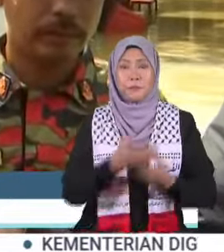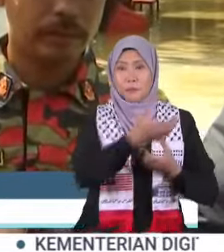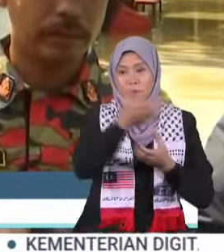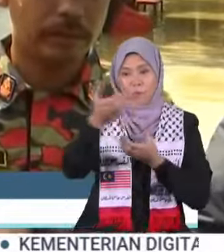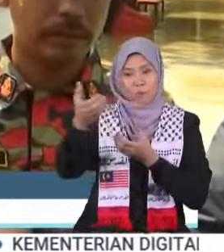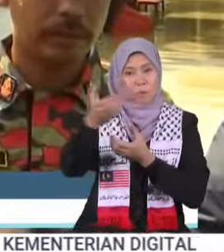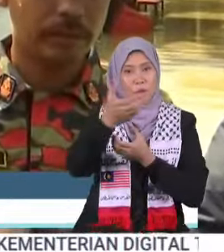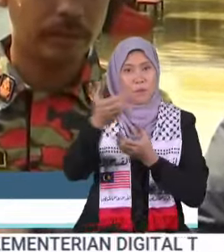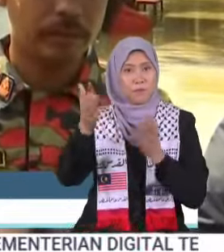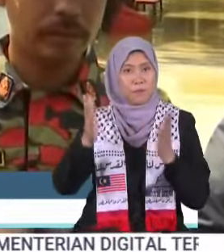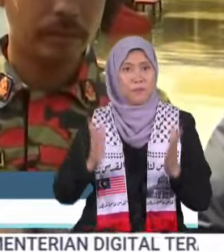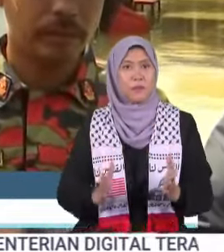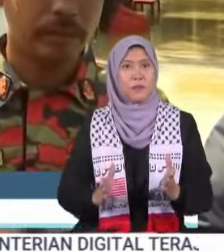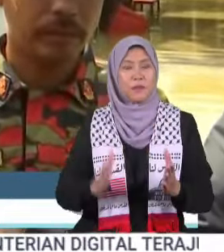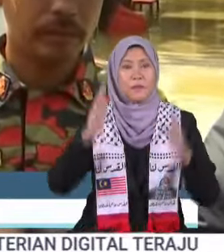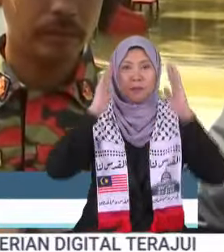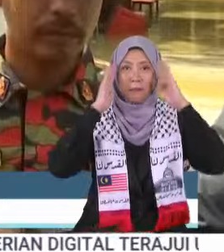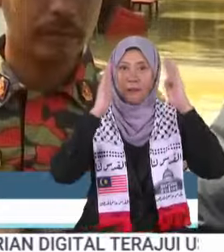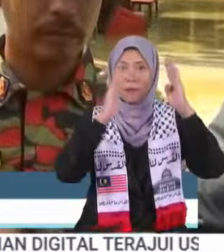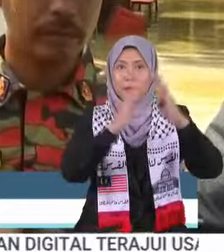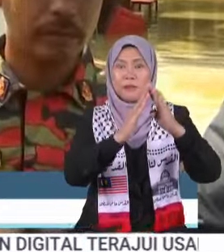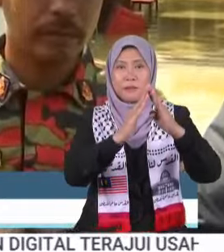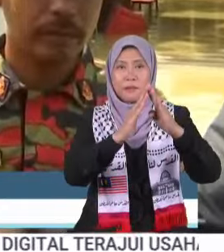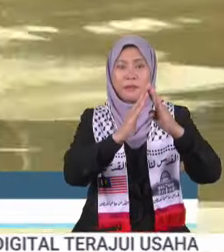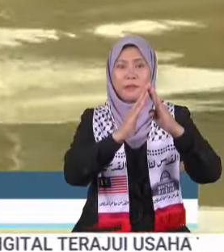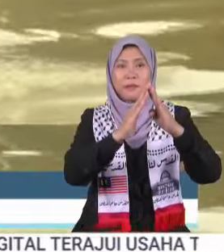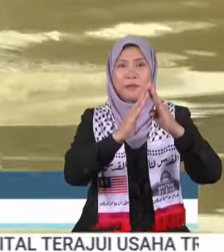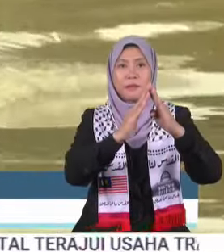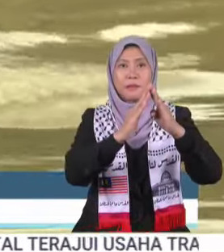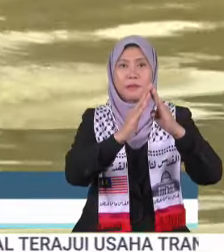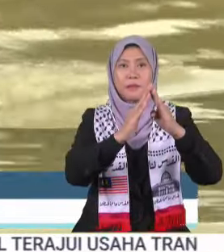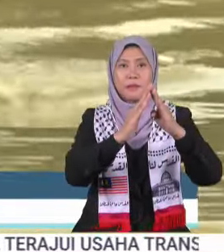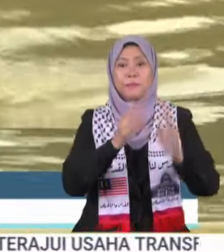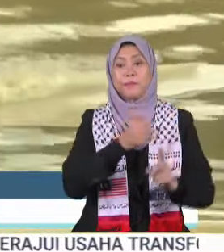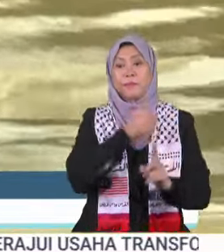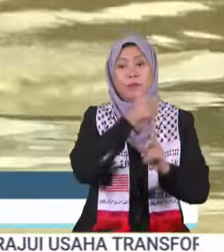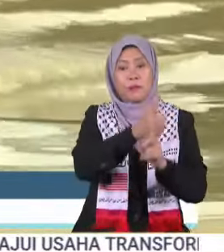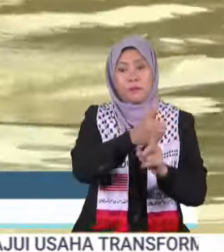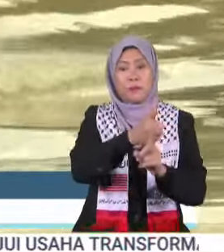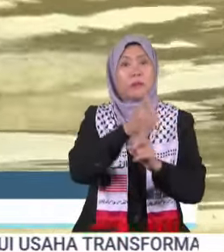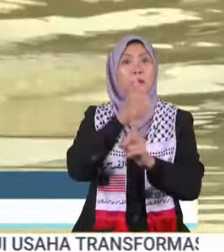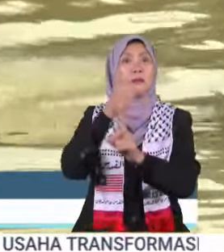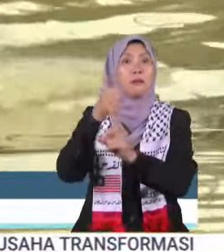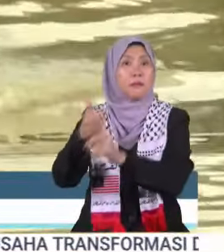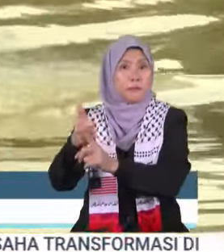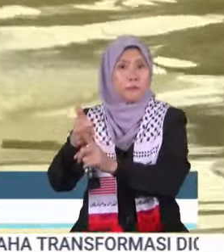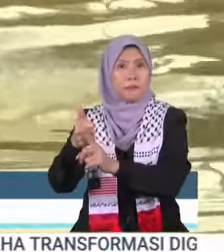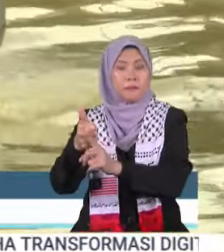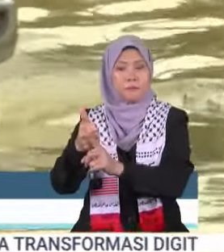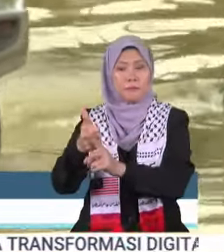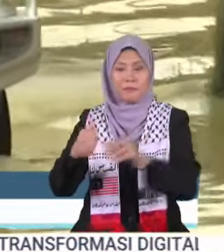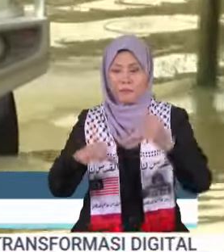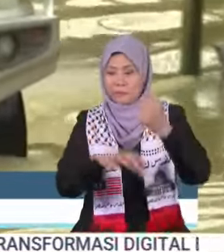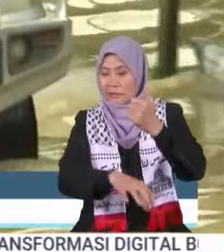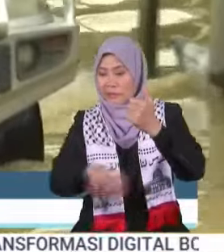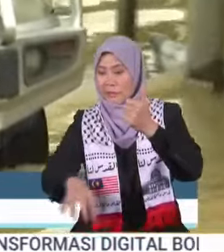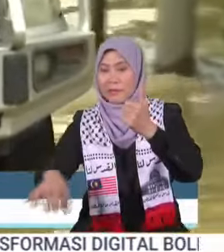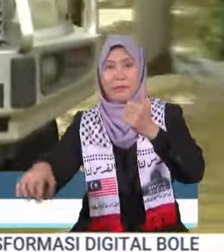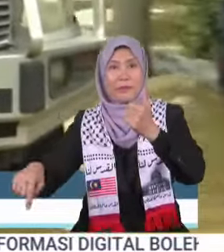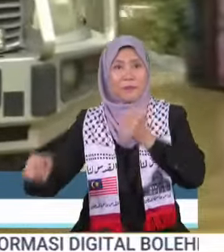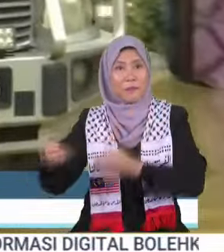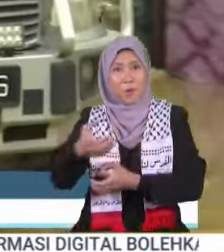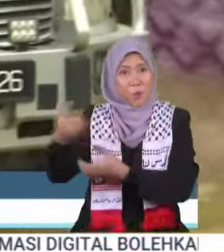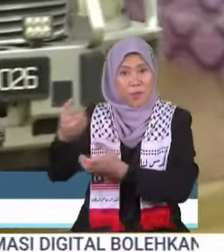mobba dan pejamat Malaysia Negeri Pahang pada amnya telah pun mengarahkan setiap Balai Bomba dan